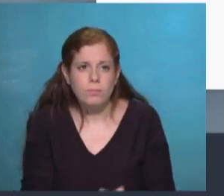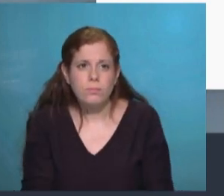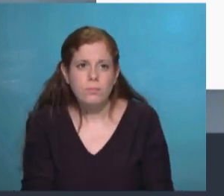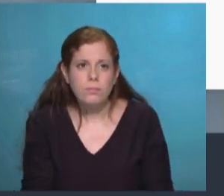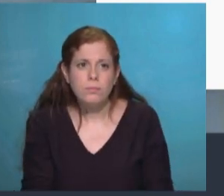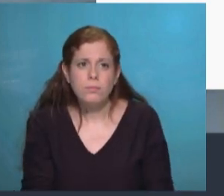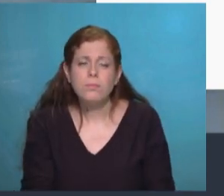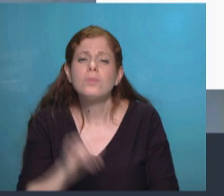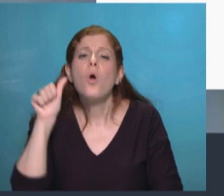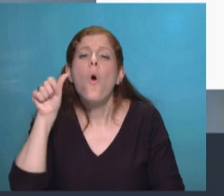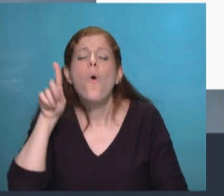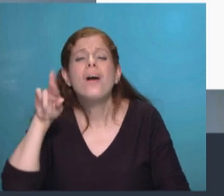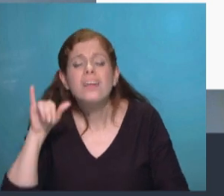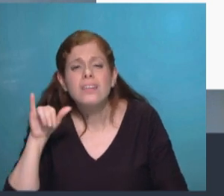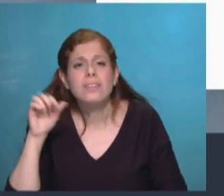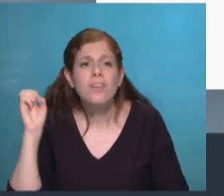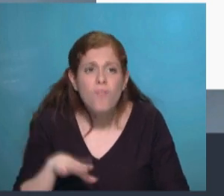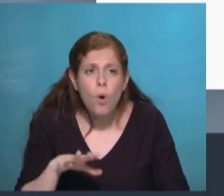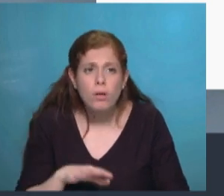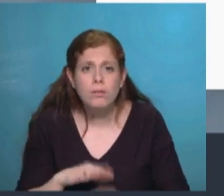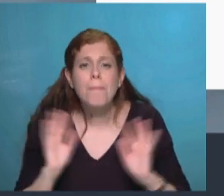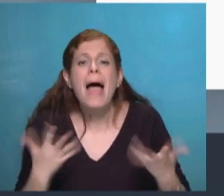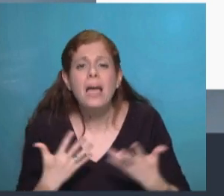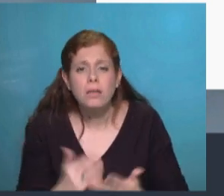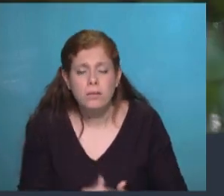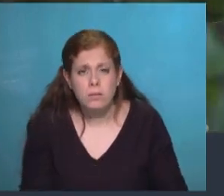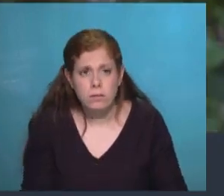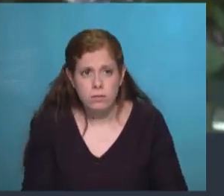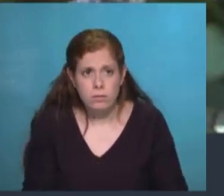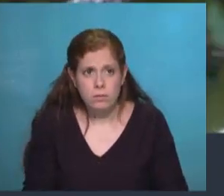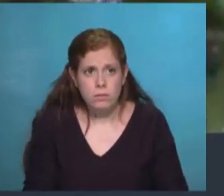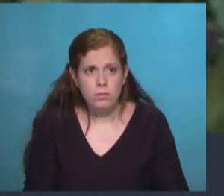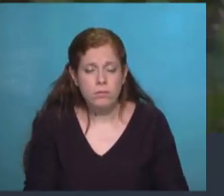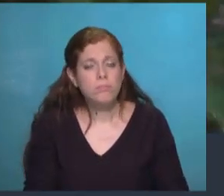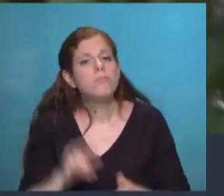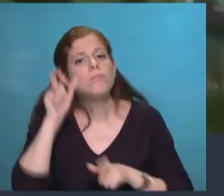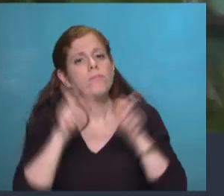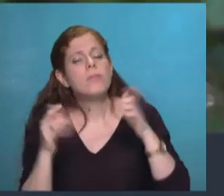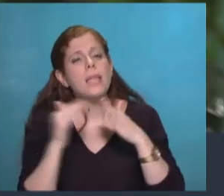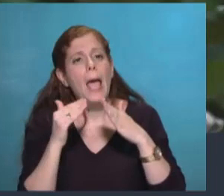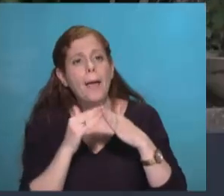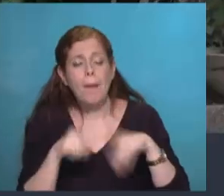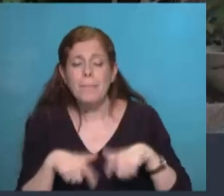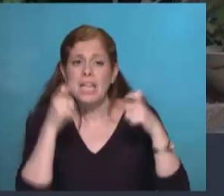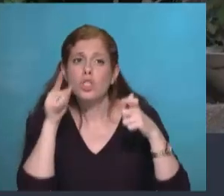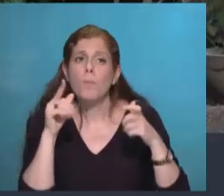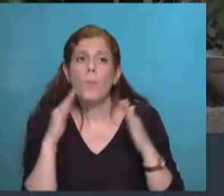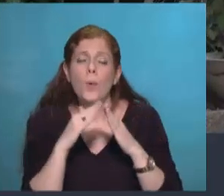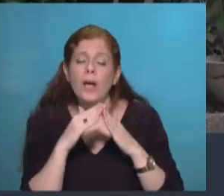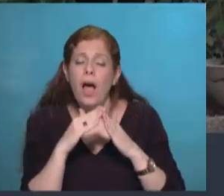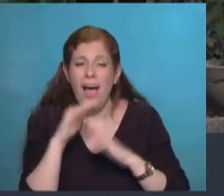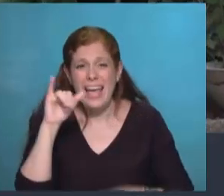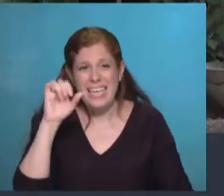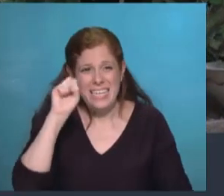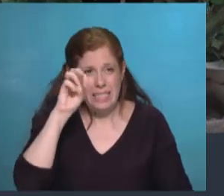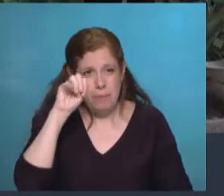יאו. אורי, דבר. מהר. דיירים בבניין שבו התגוררה יסמין העידו כי הדירה שבה